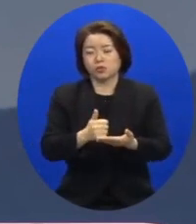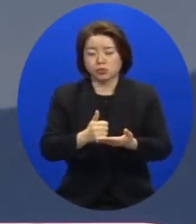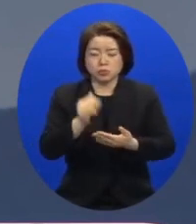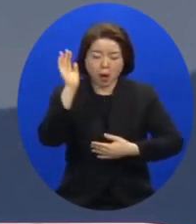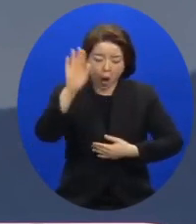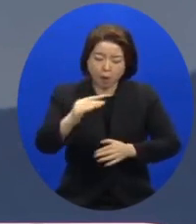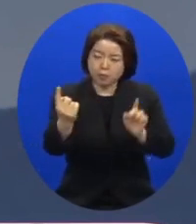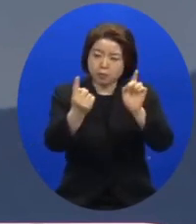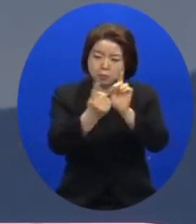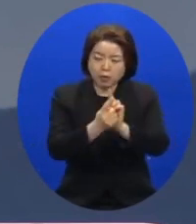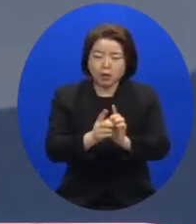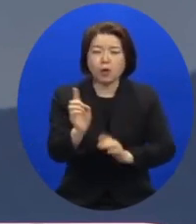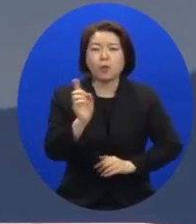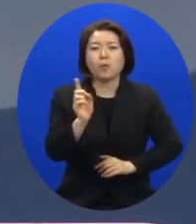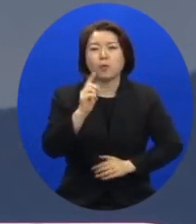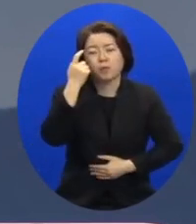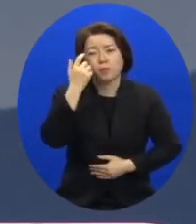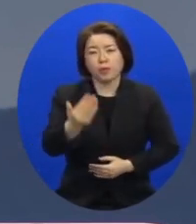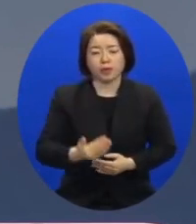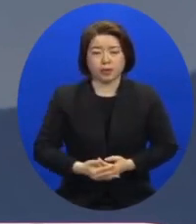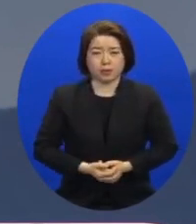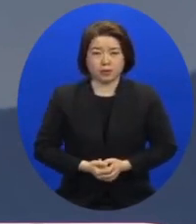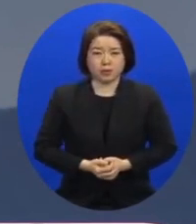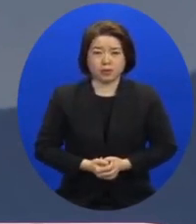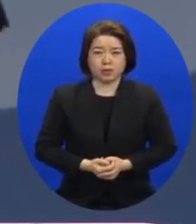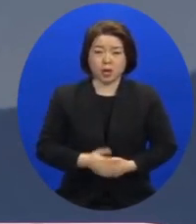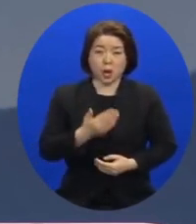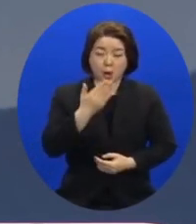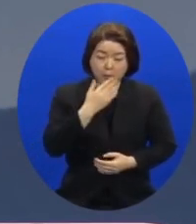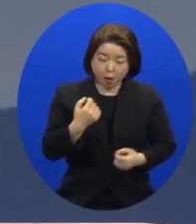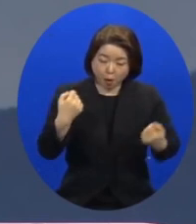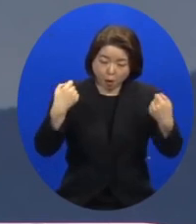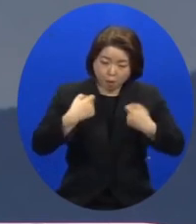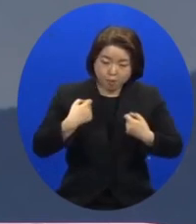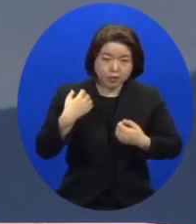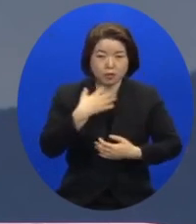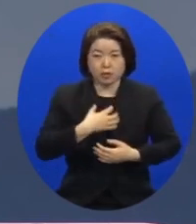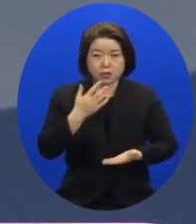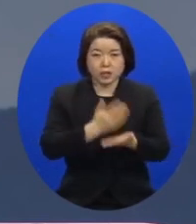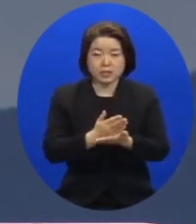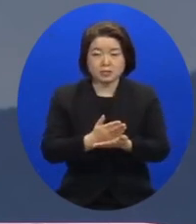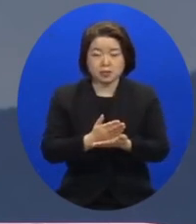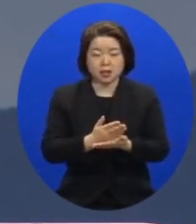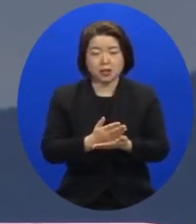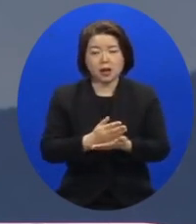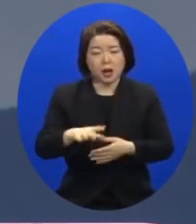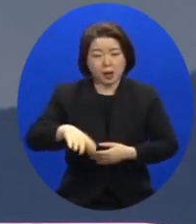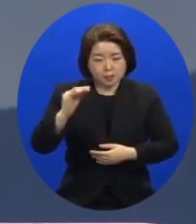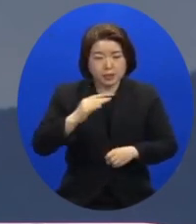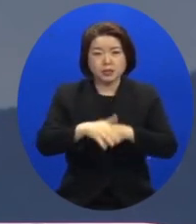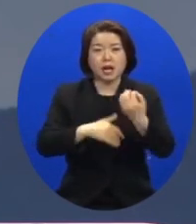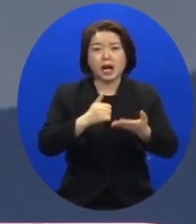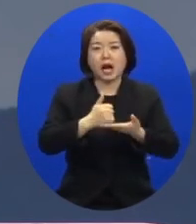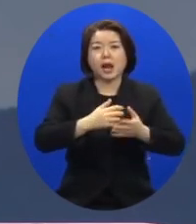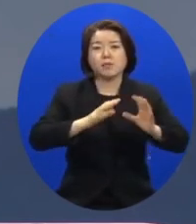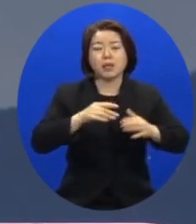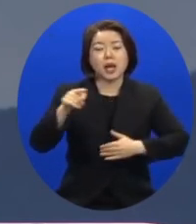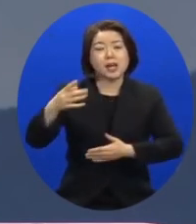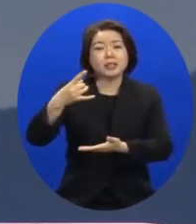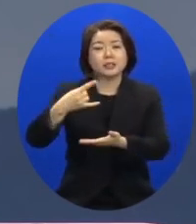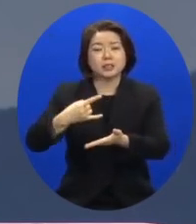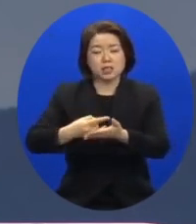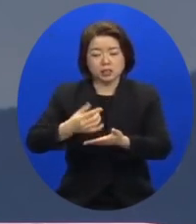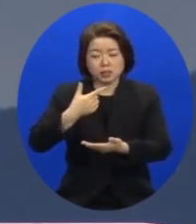면목으로 만나뵐 거에요 먹고 있는 걱정하지마 염려하지 마 먼저 하나님의 나라와 그의 의를